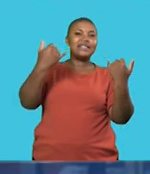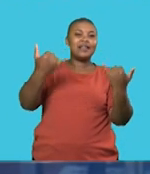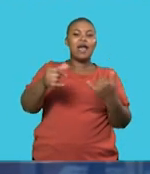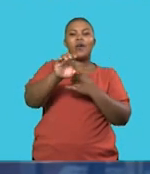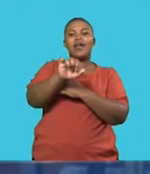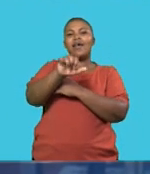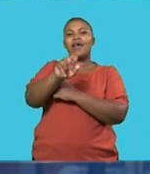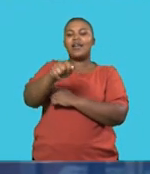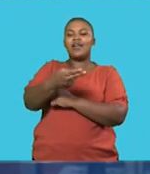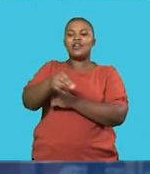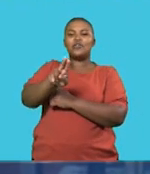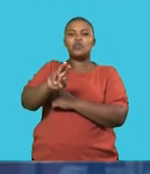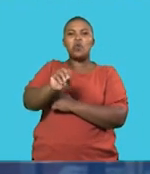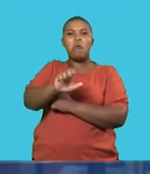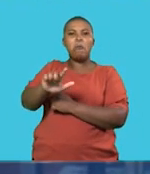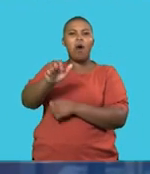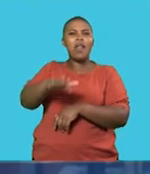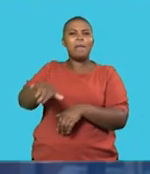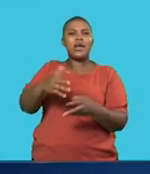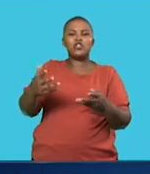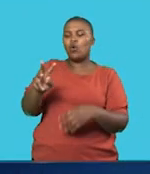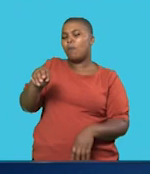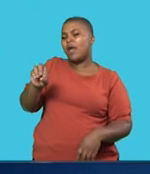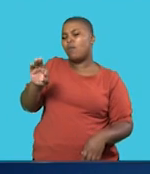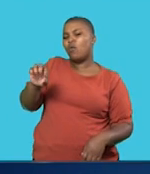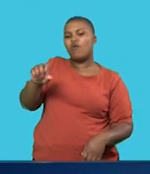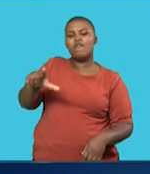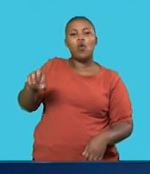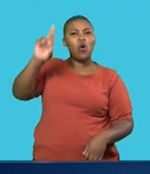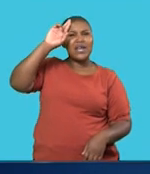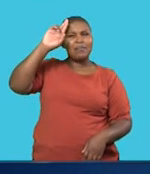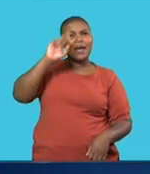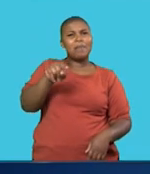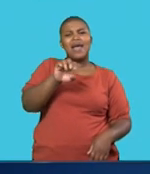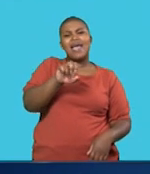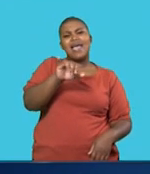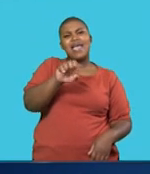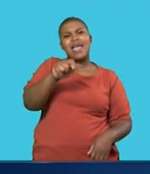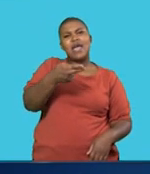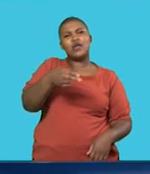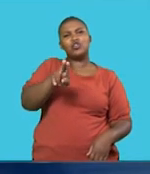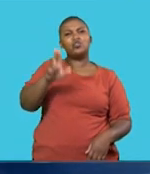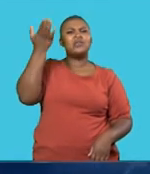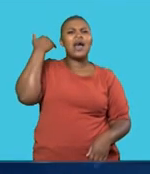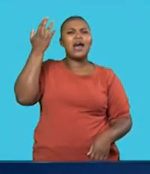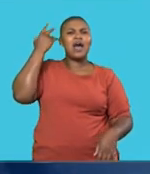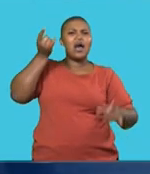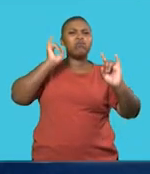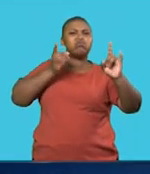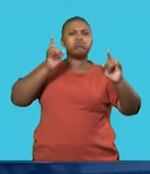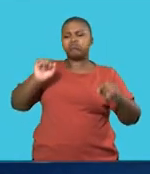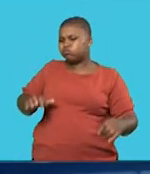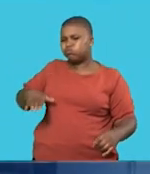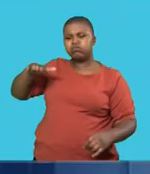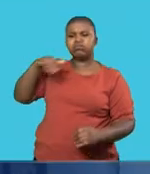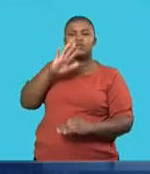lapha endaweni yasemfula. Abantu abaningi bazoyikhumbula kakhulu kwiEyethu njengendawo kwakuyona ndawo yembukiso bhanyabhanya. Abakhula ke ngeminyaka